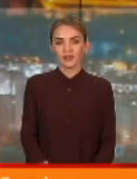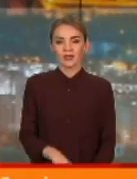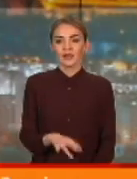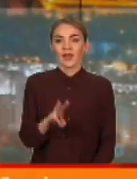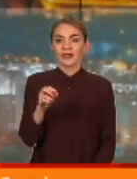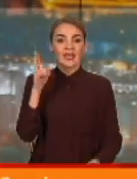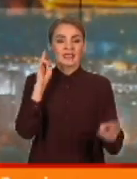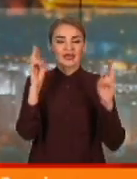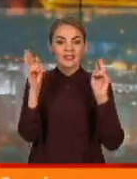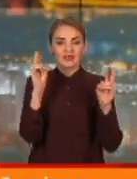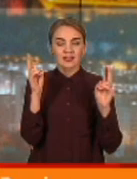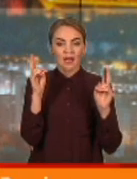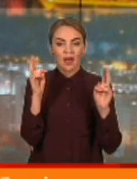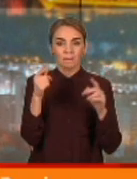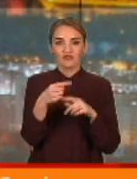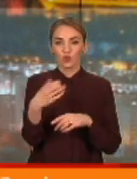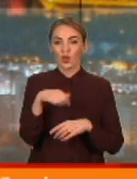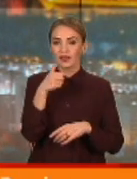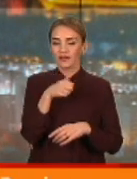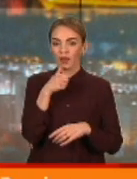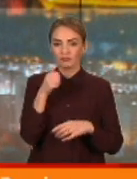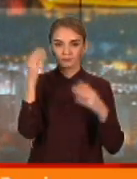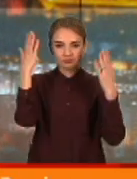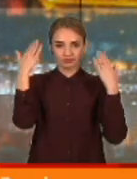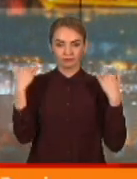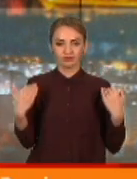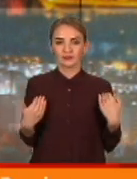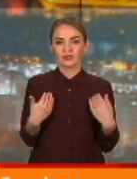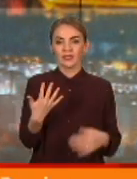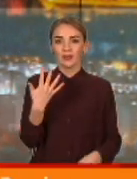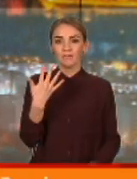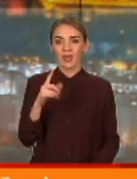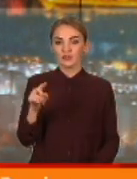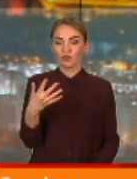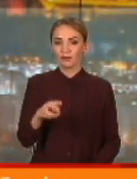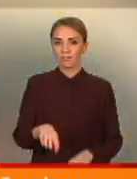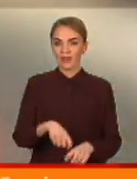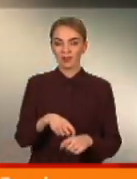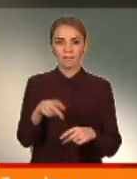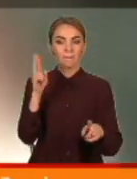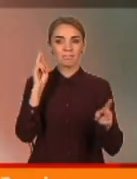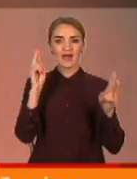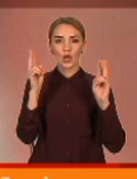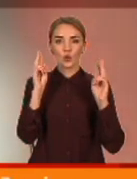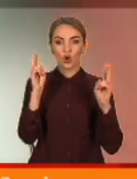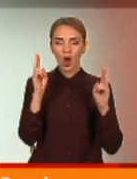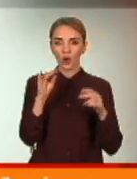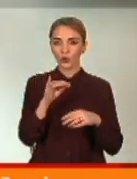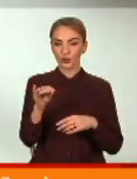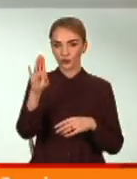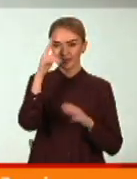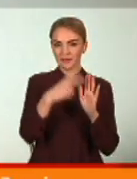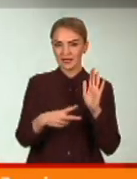не стригся півстоліття і відростив шевелюру завдовжки понад 5,5 метрів. Та перукарню 77-річний